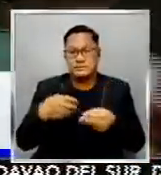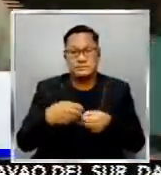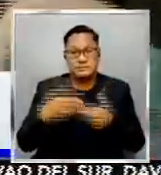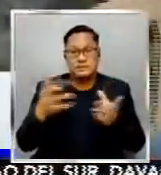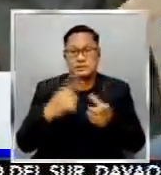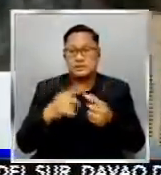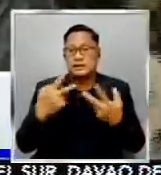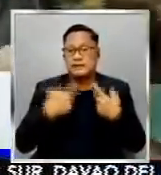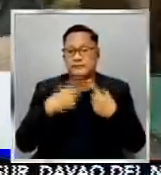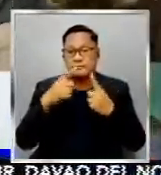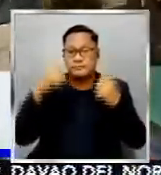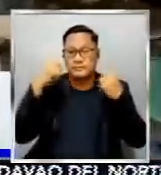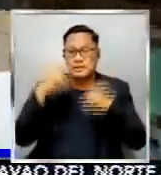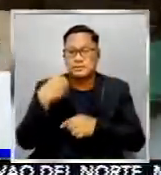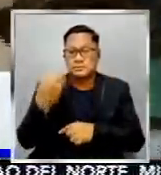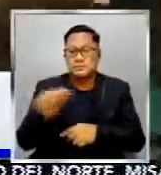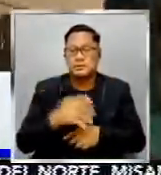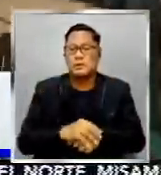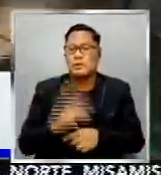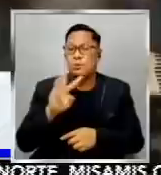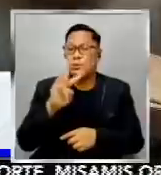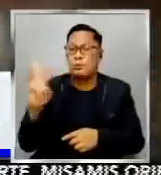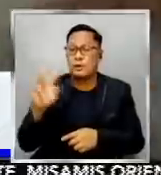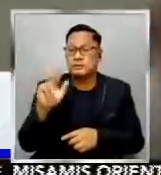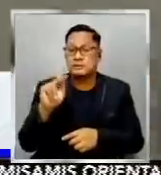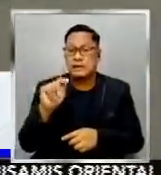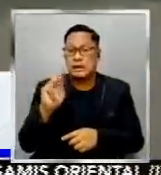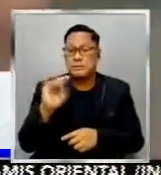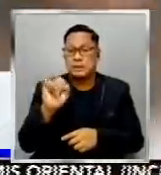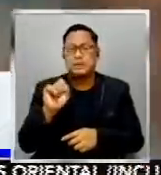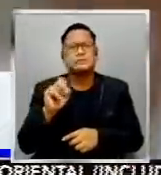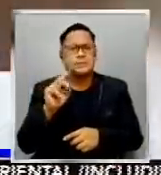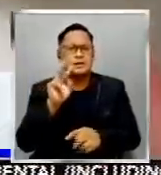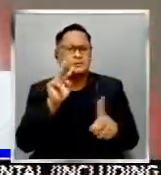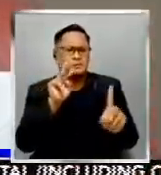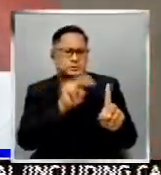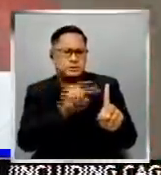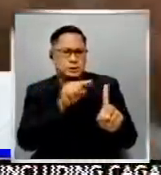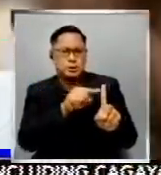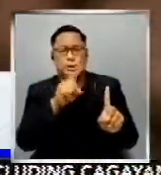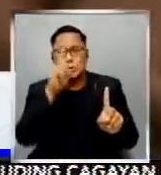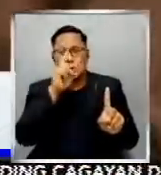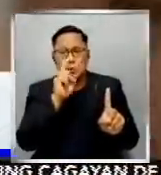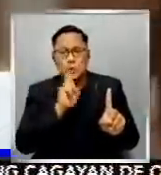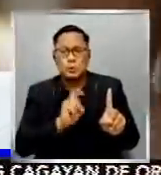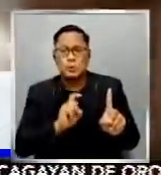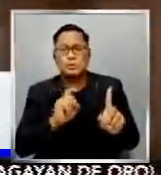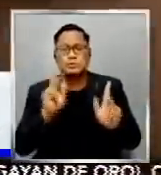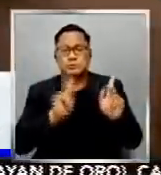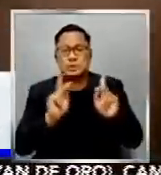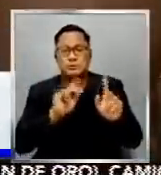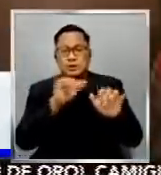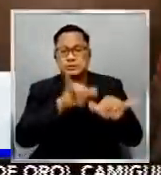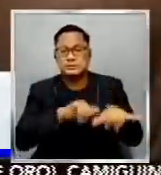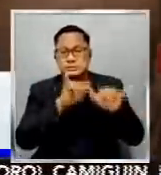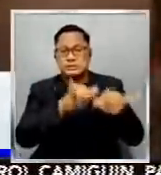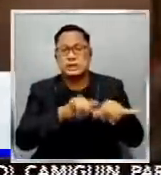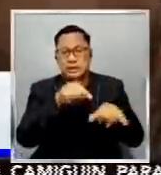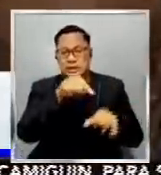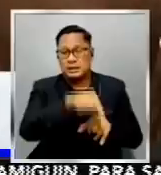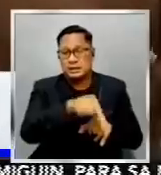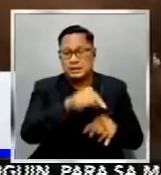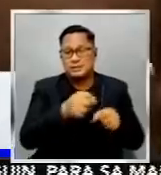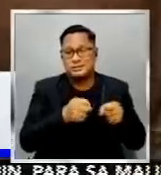West Camias naman at tsempohan ng mga pulis ang mga senior citizen ito na nakatambay sa bangketa. May kasama pa silang bata. Lahat sila